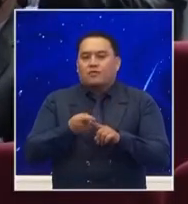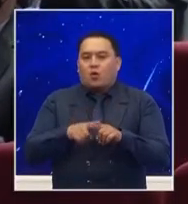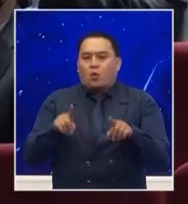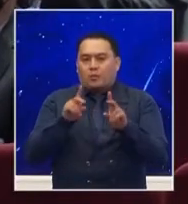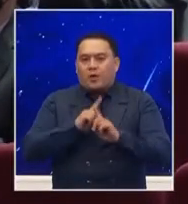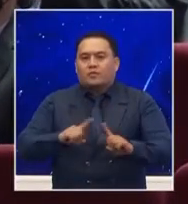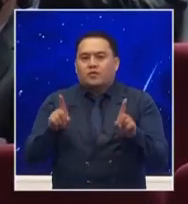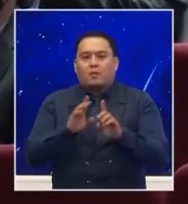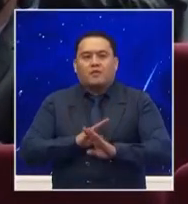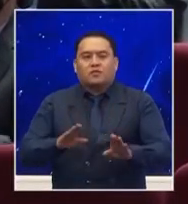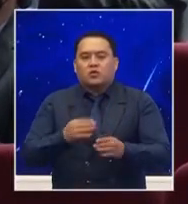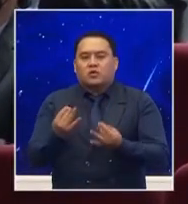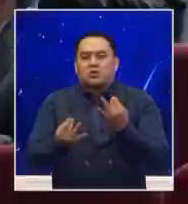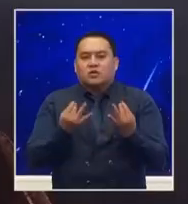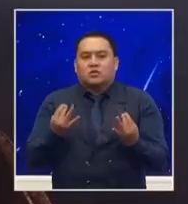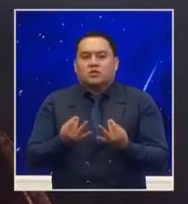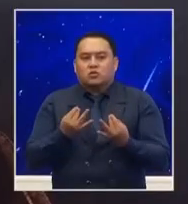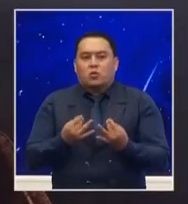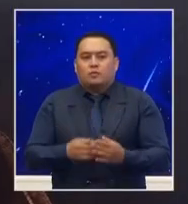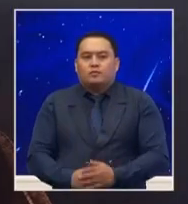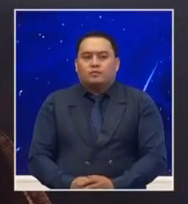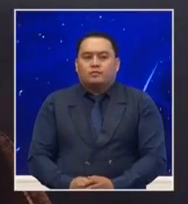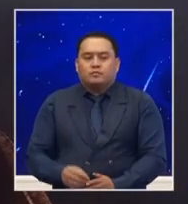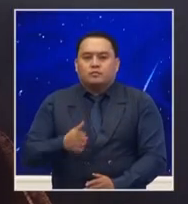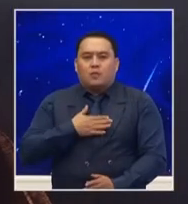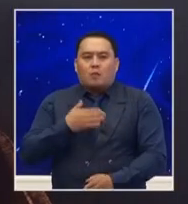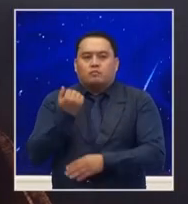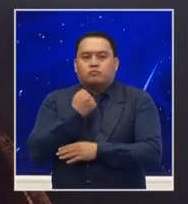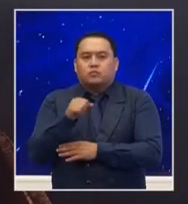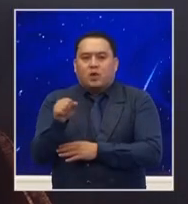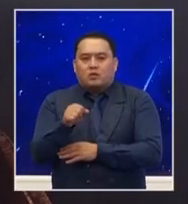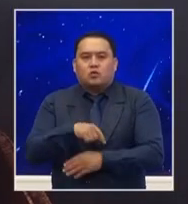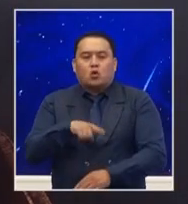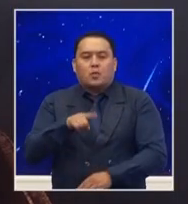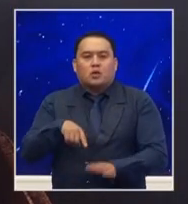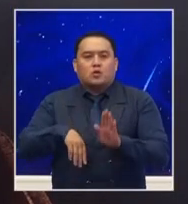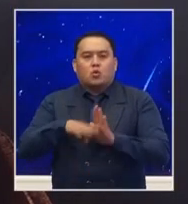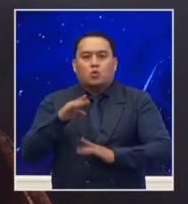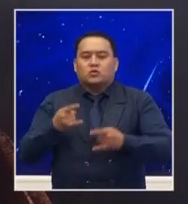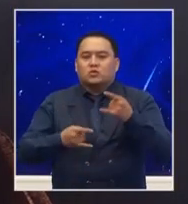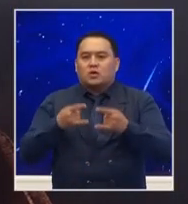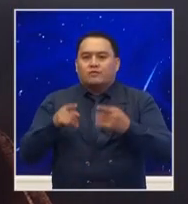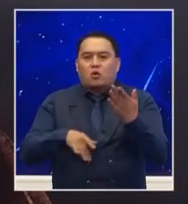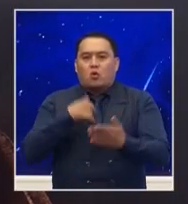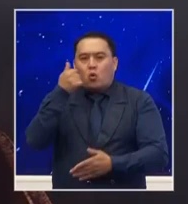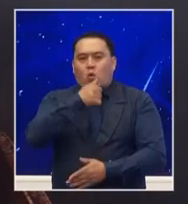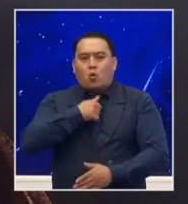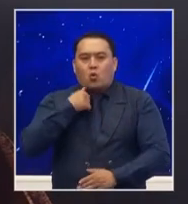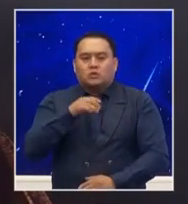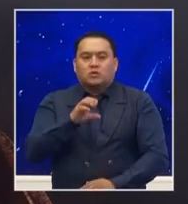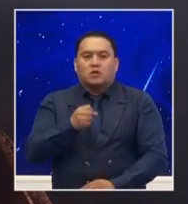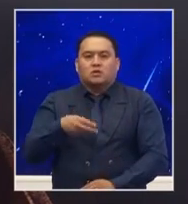экране неповторимый позитивный имидж. Мы находимся возле победительницы в номинации «Лучший тележурналист года» Сании